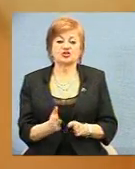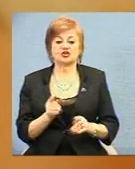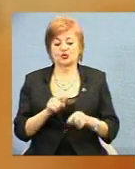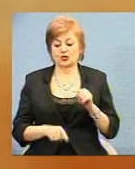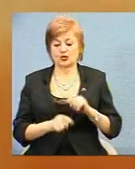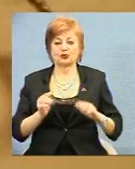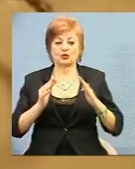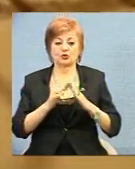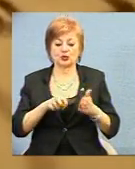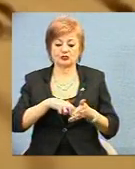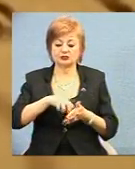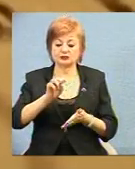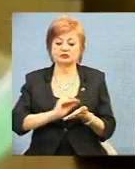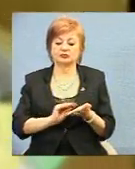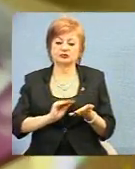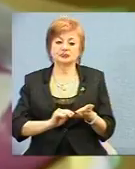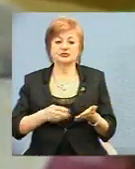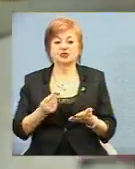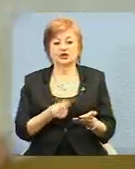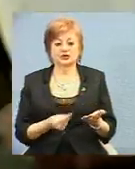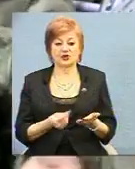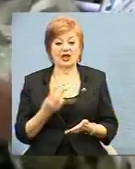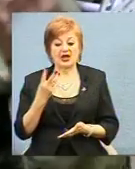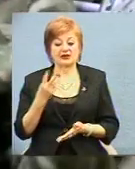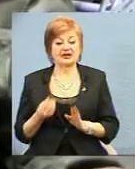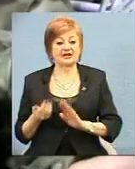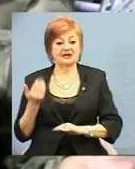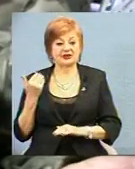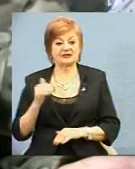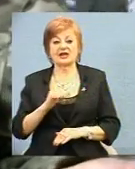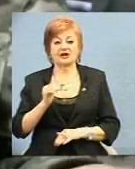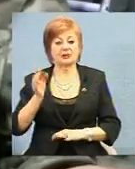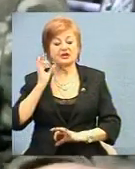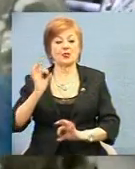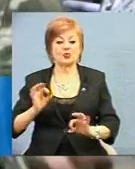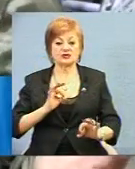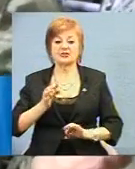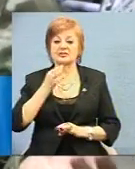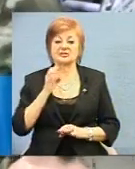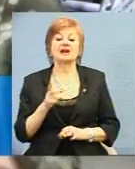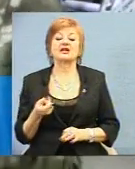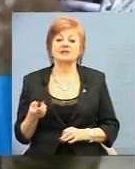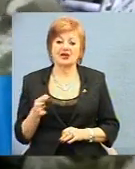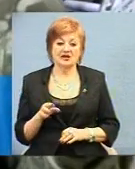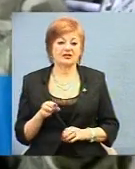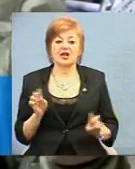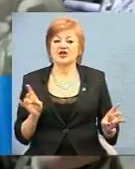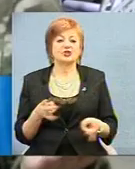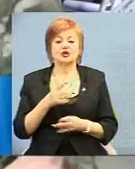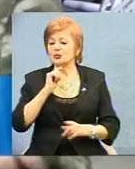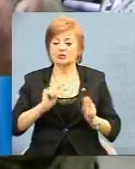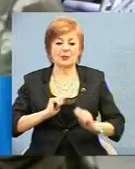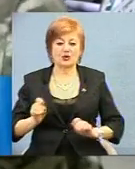у вигляді листів та малюнків. Буквально 3 дні тому хлопці просто позвонили і сказали: «Надюша, не треба